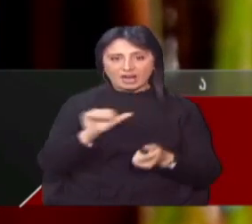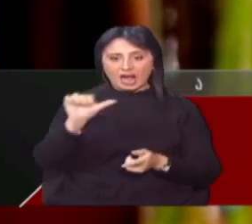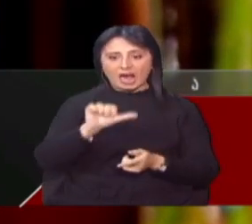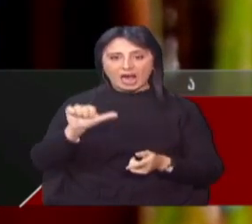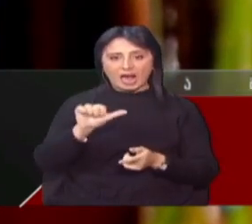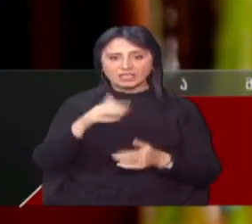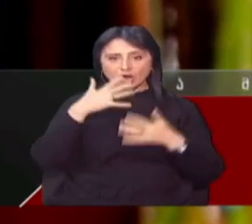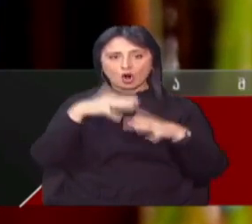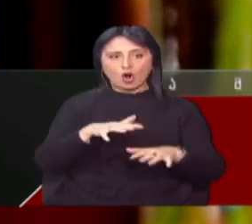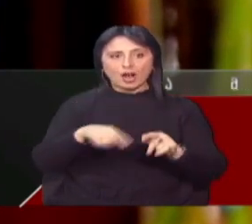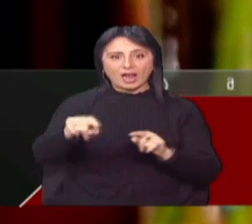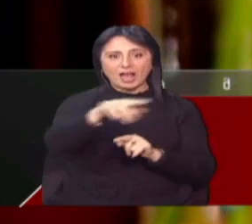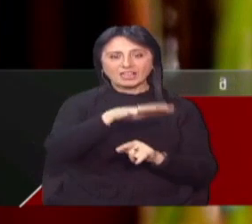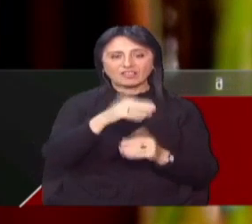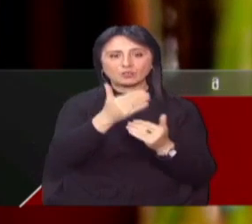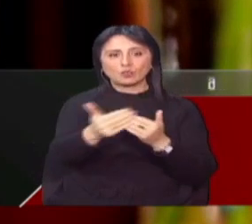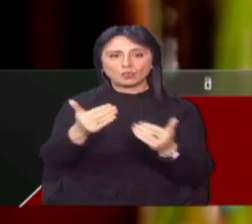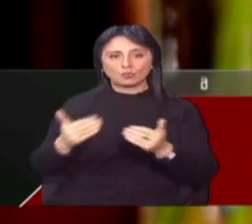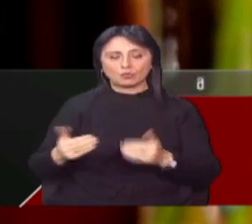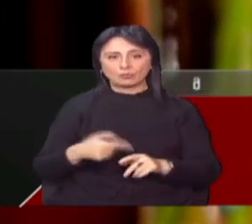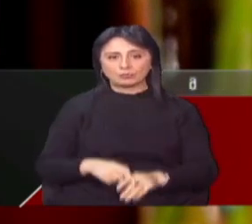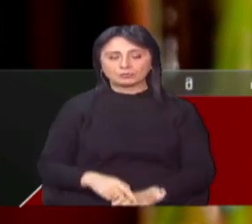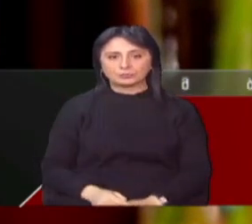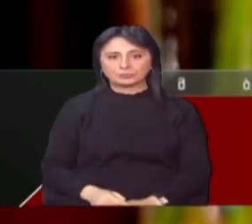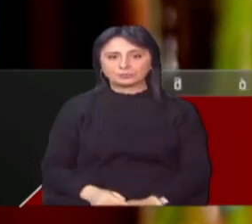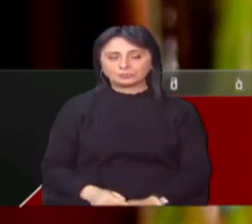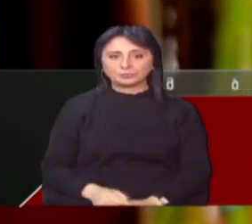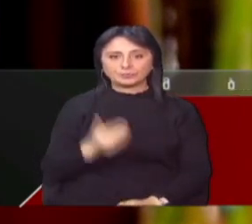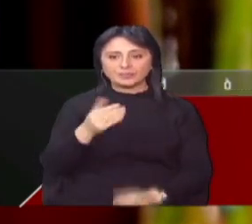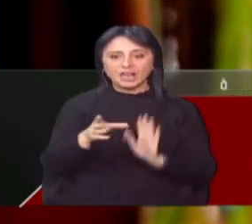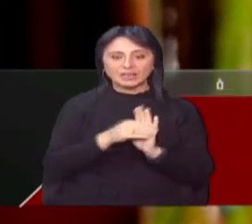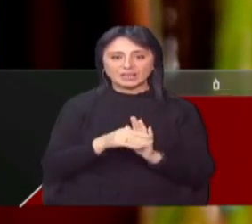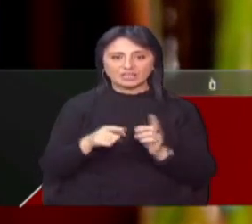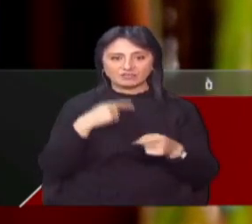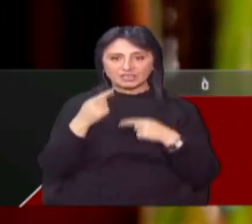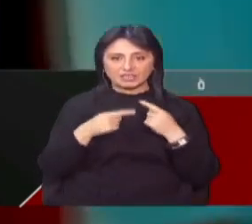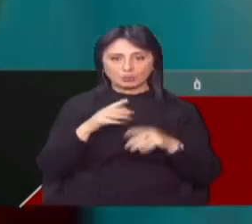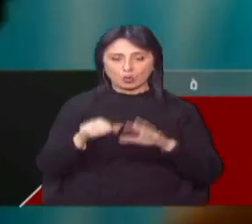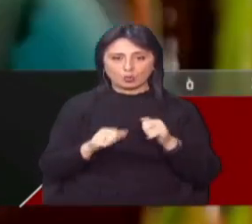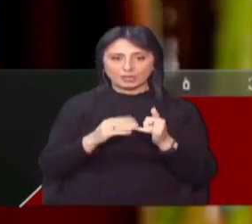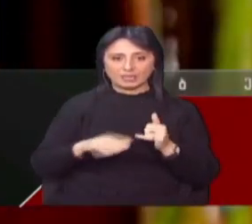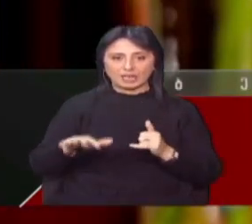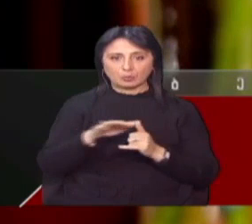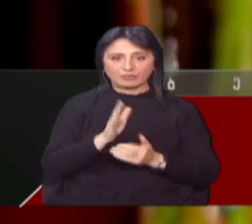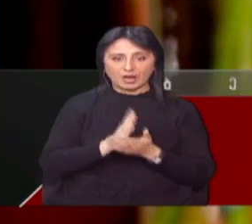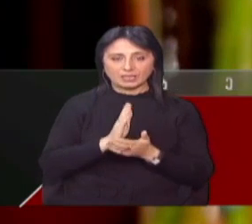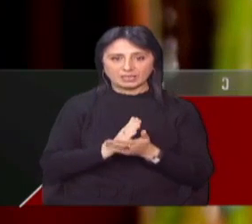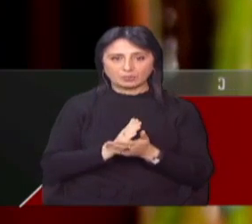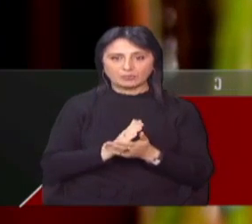და ოკეანეთის ქვეყნების წარმომადგენლები და მათთან რა თქმა უნდა ვისაუბრებთ ოკუპირებულ ტერიტორიებზე